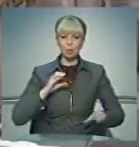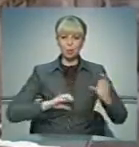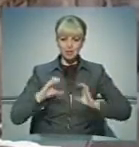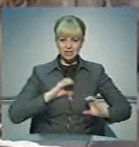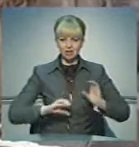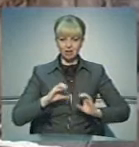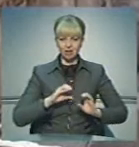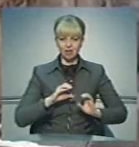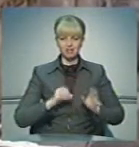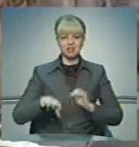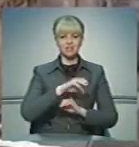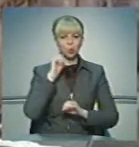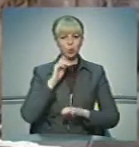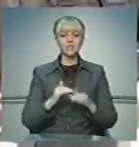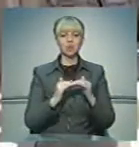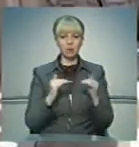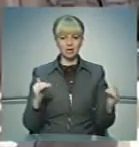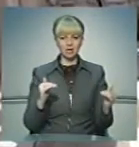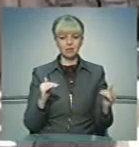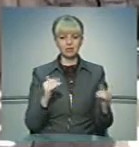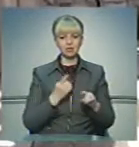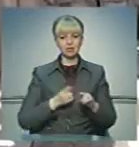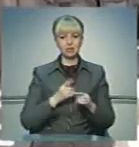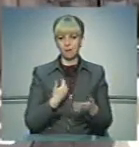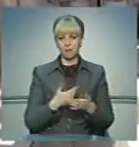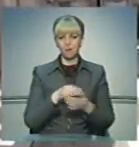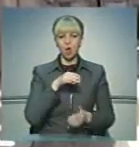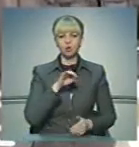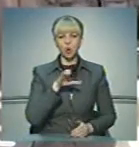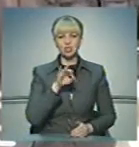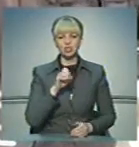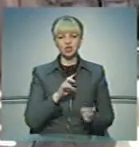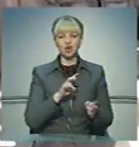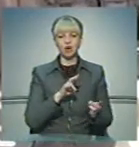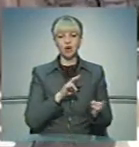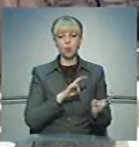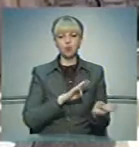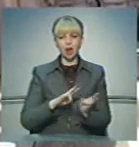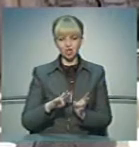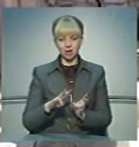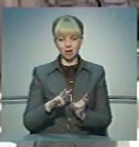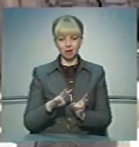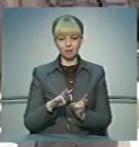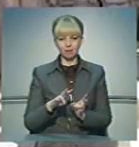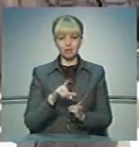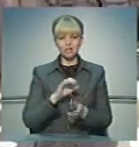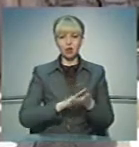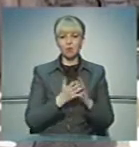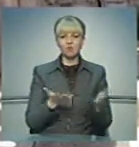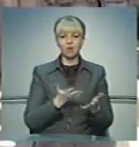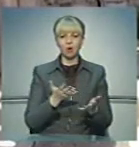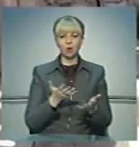університет на всеукраїнському рівні за умов, наприклад, токсичного ураження, за умов